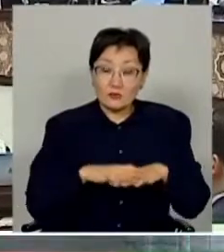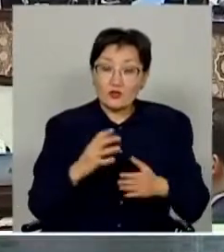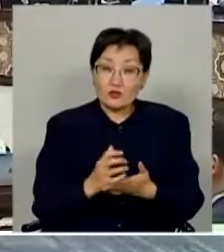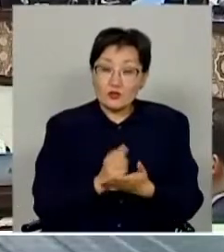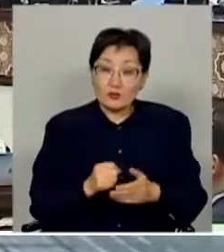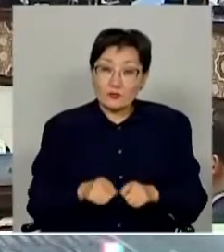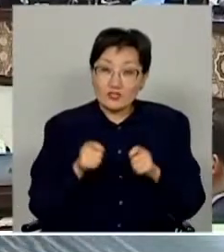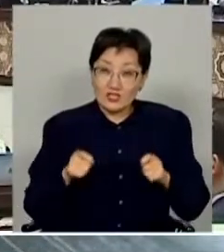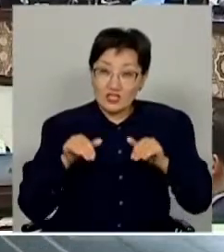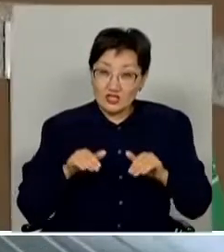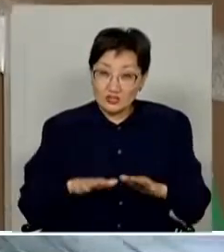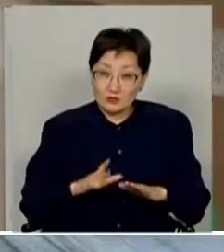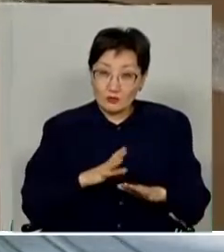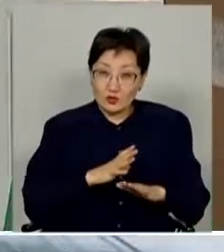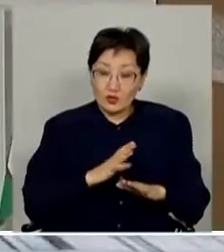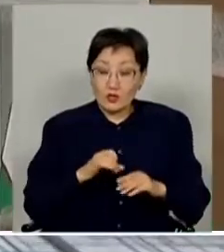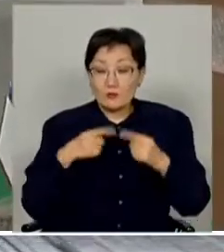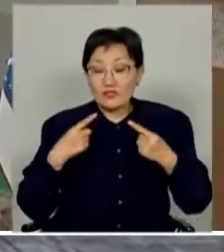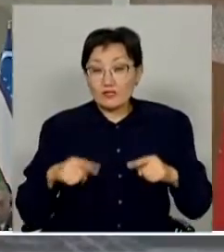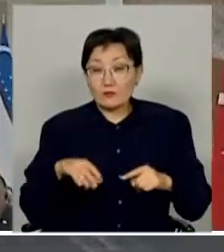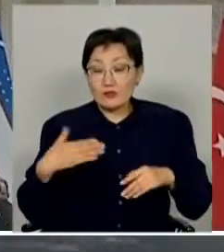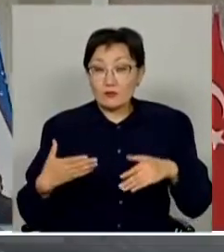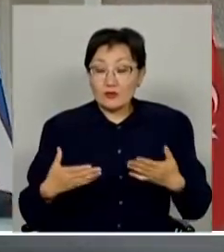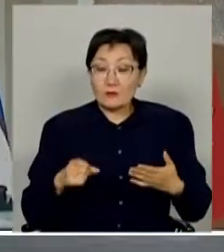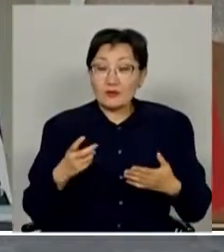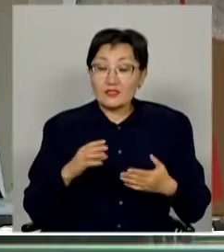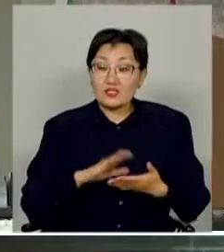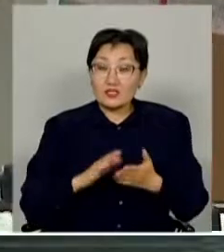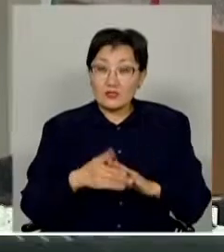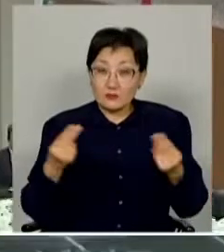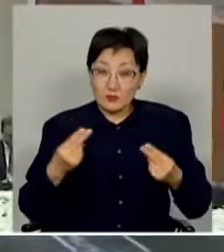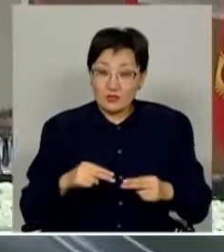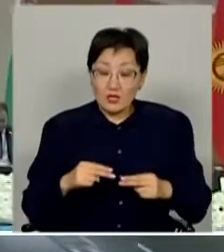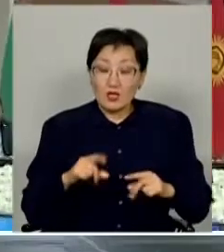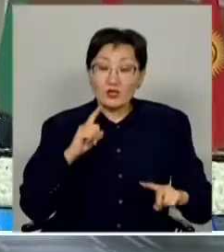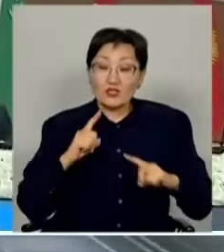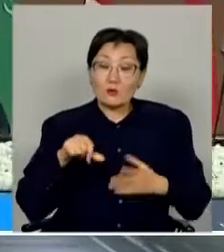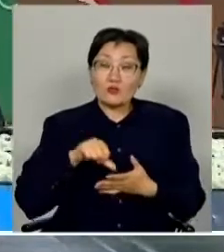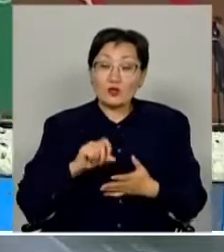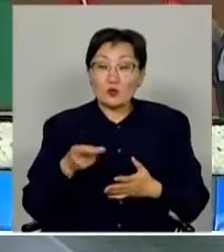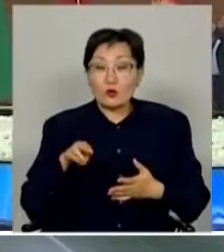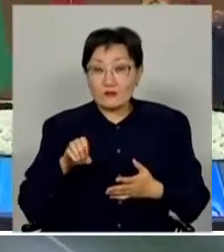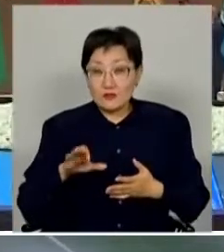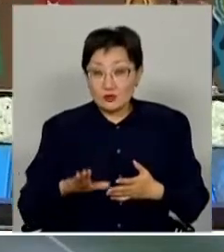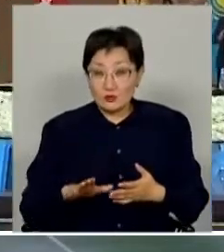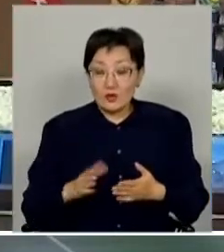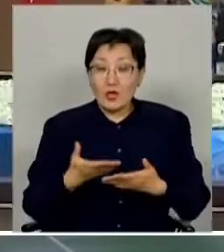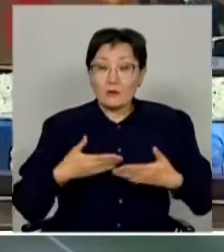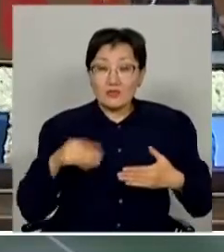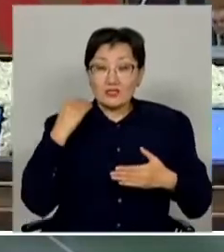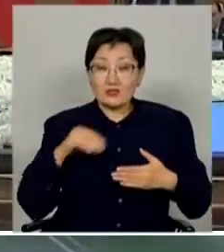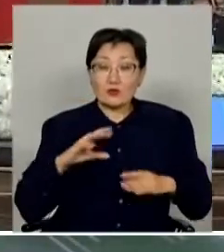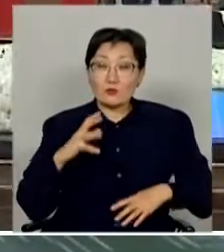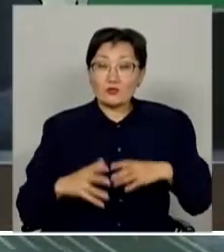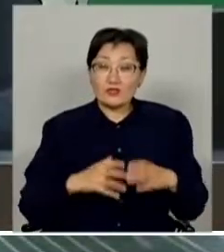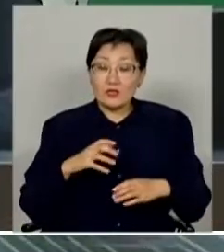құру туралы шешім шығарылды. Бұдан өзге тараптар бірнеше келісімге келді. Саммитте сөз сөйлеген Қасым-Жомарт Тоқаев, біз түрк әлемінің